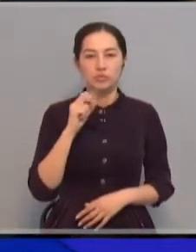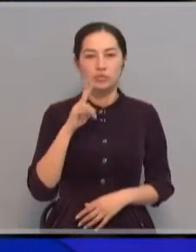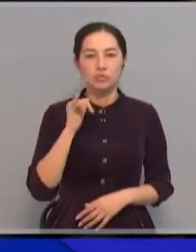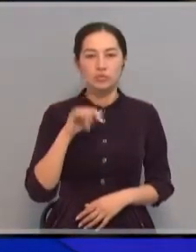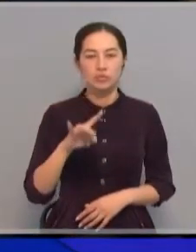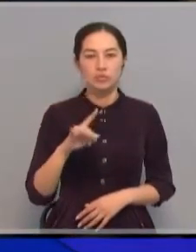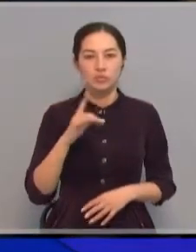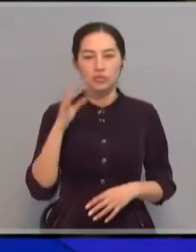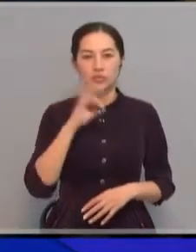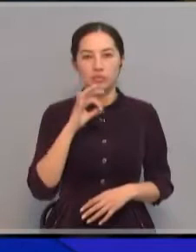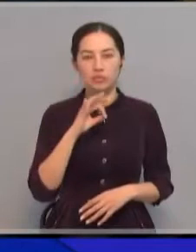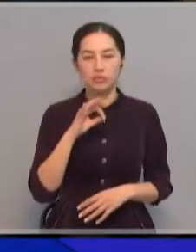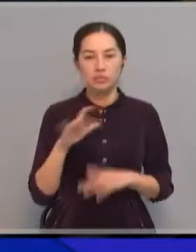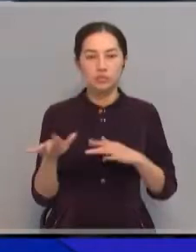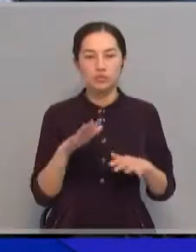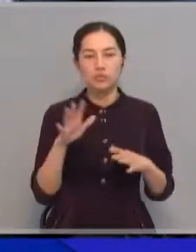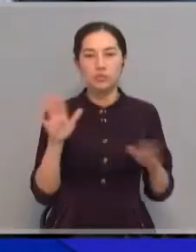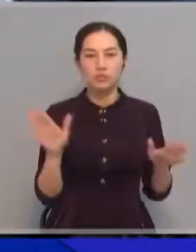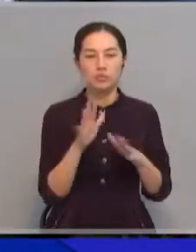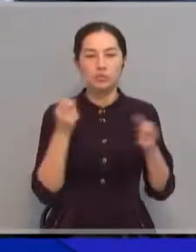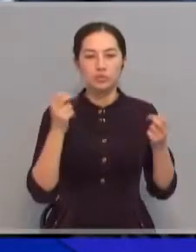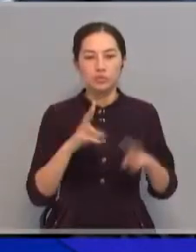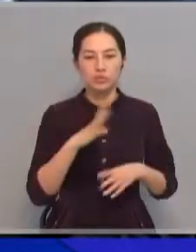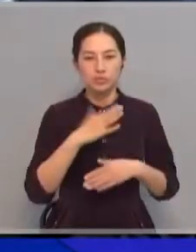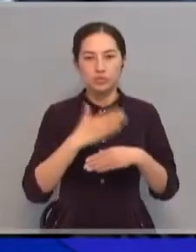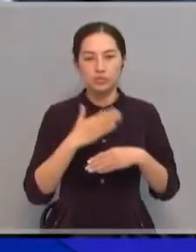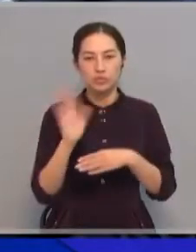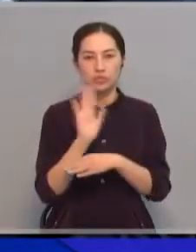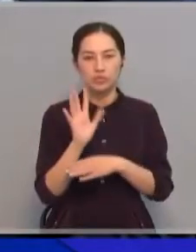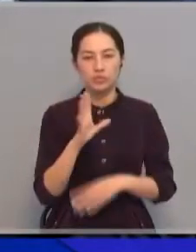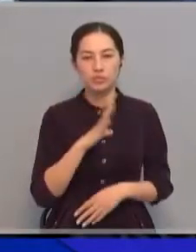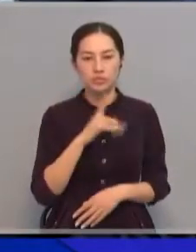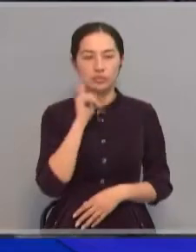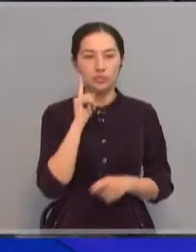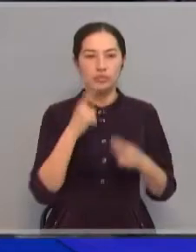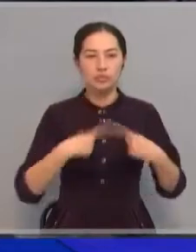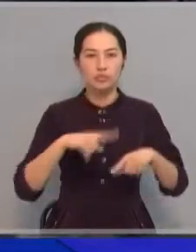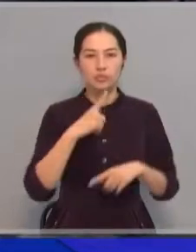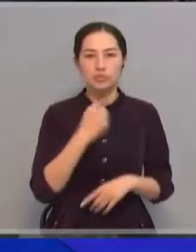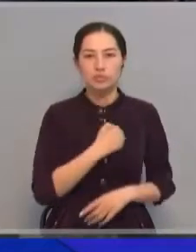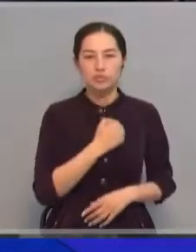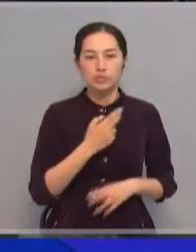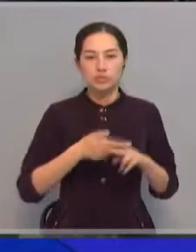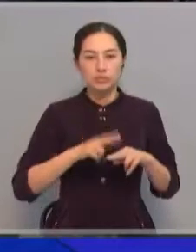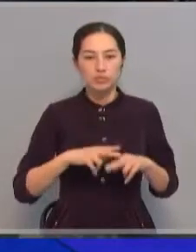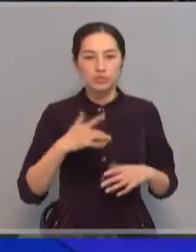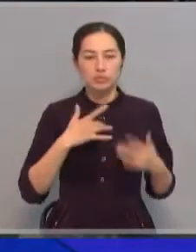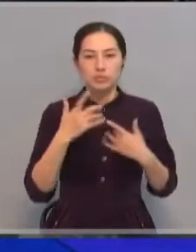майдан даласындағы қаһармандығын дәріптейтін арнайы бейнеролик көрсетілді. Ал жас сарбаздардың өнері көпшілікті тәнті